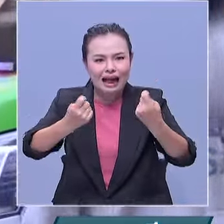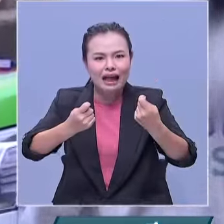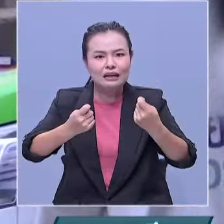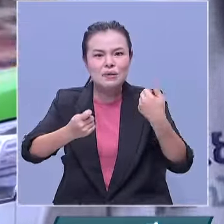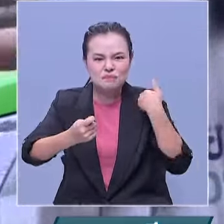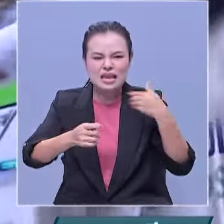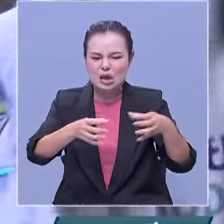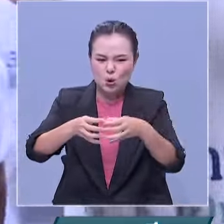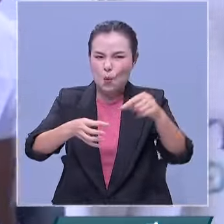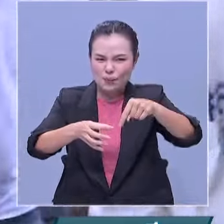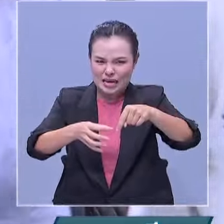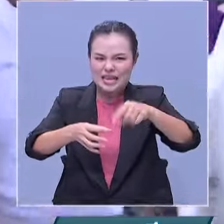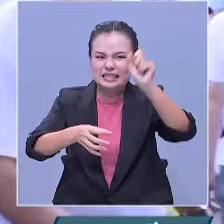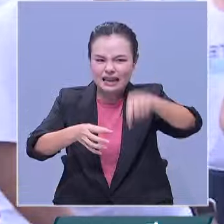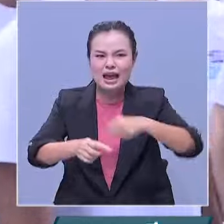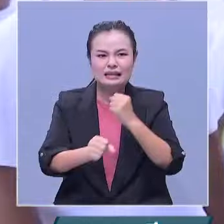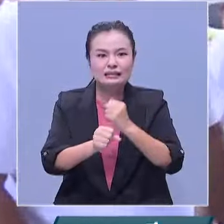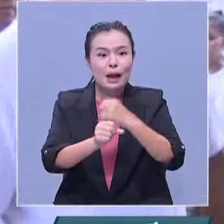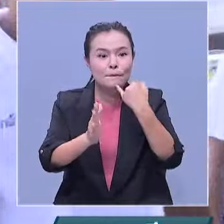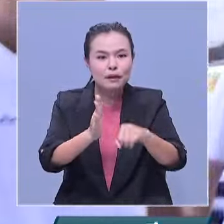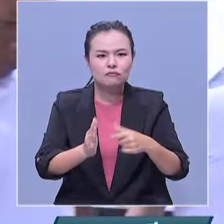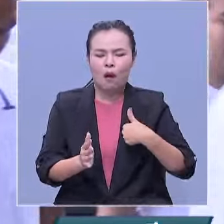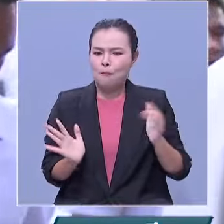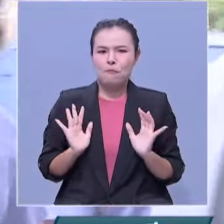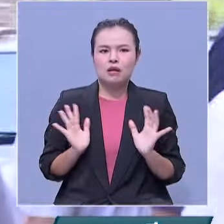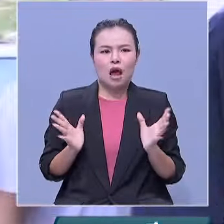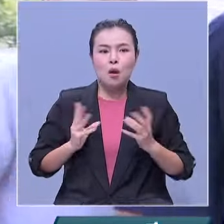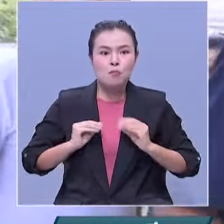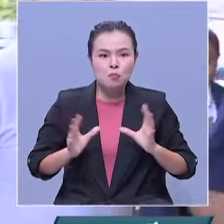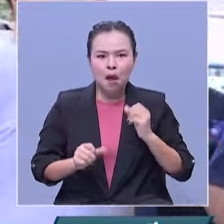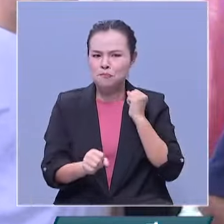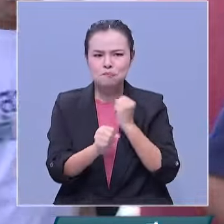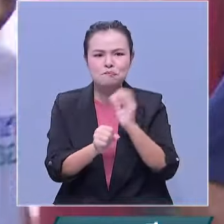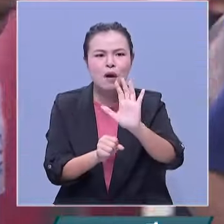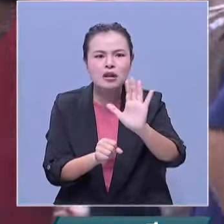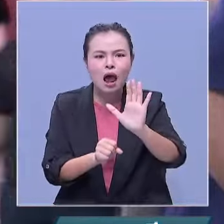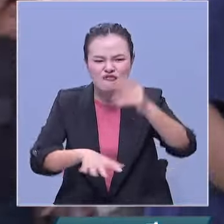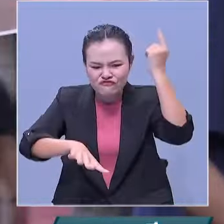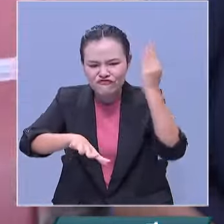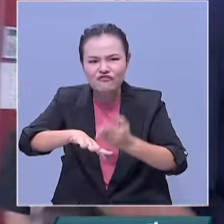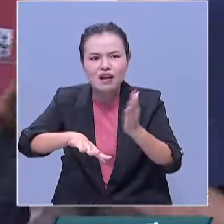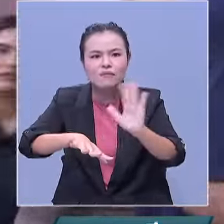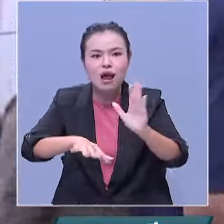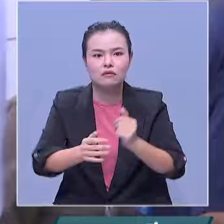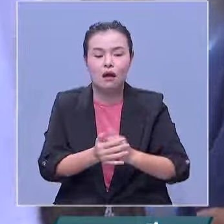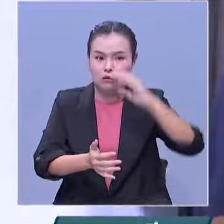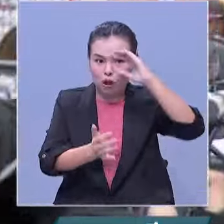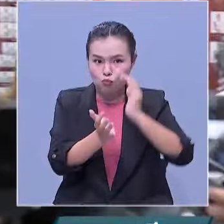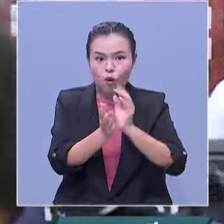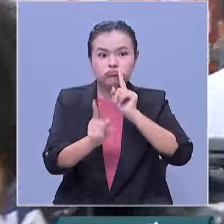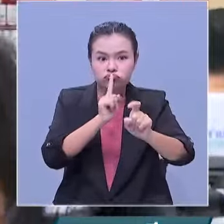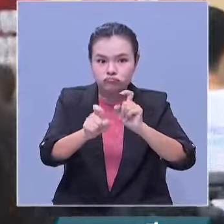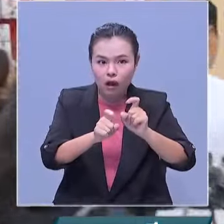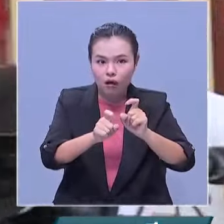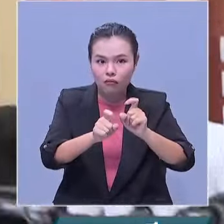แก๊งนายตี๋ทรายทองหรือเปล่าแต่นายตี๋ปฏิเศษนะครับบอกว่าไม่ได้ทำซึ่งตำรวจยังต้องสืบสวนว่าคนที่ก่อเหตุใช่